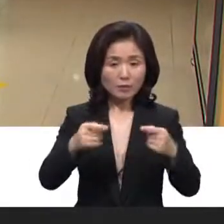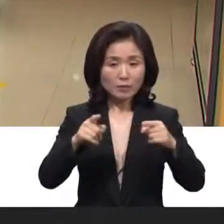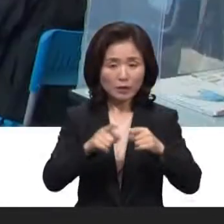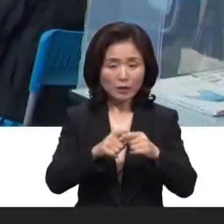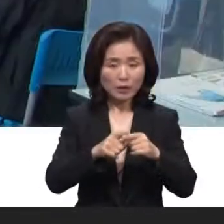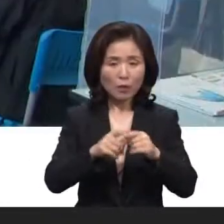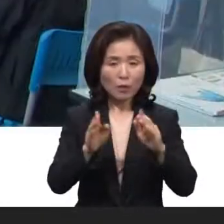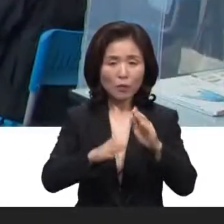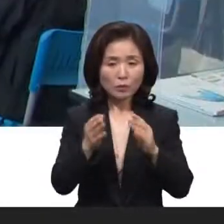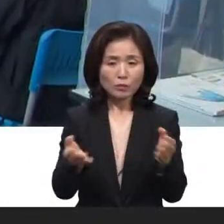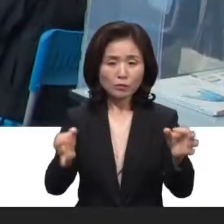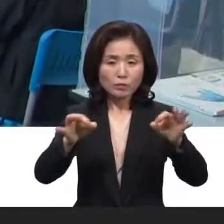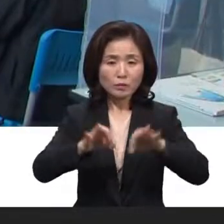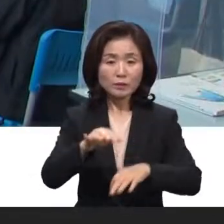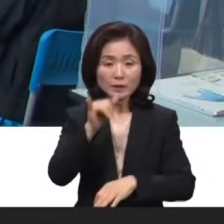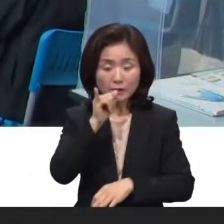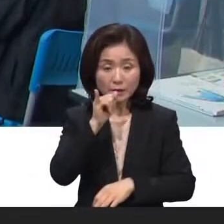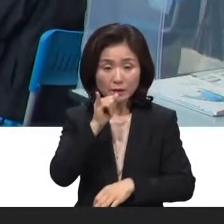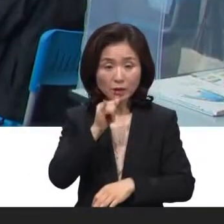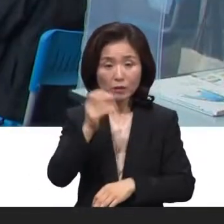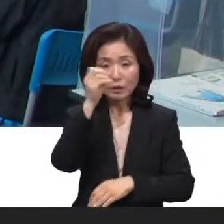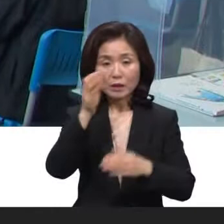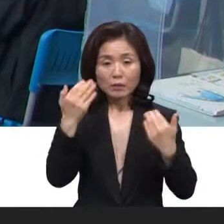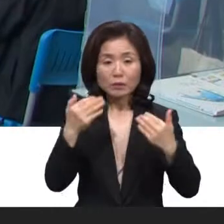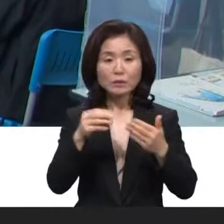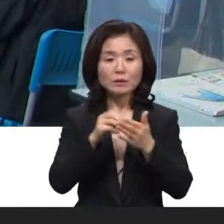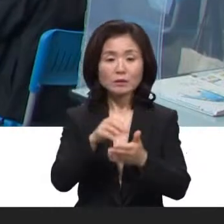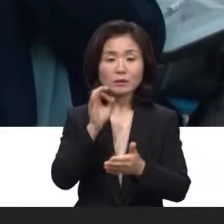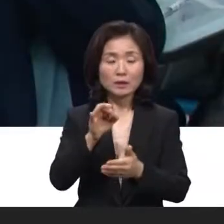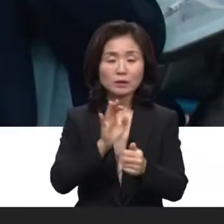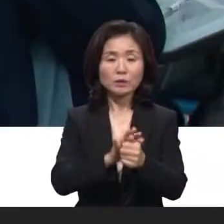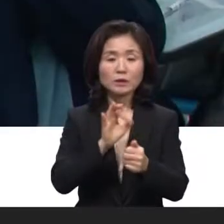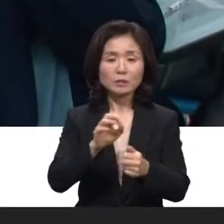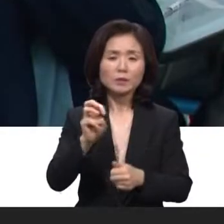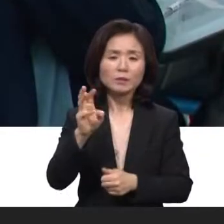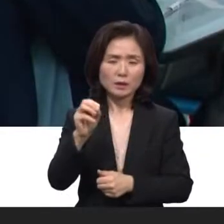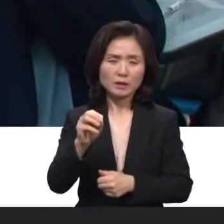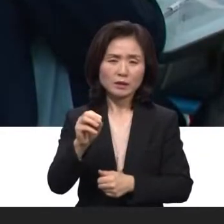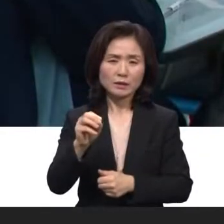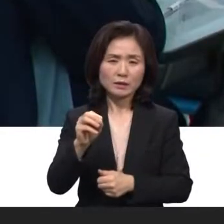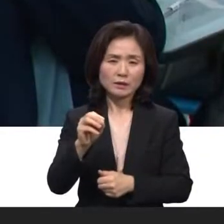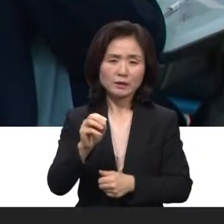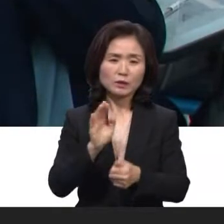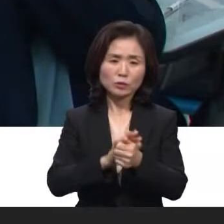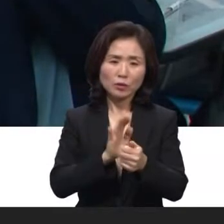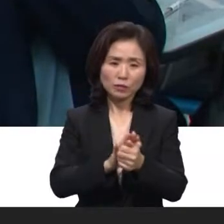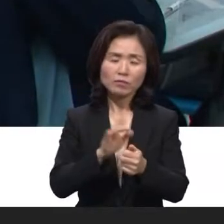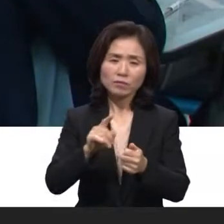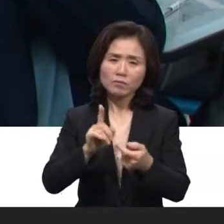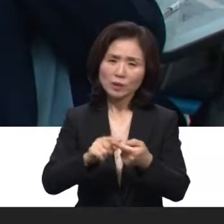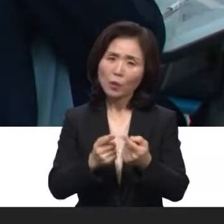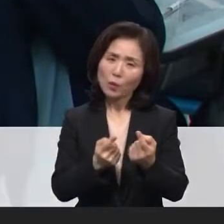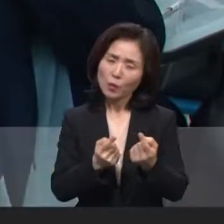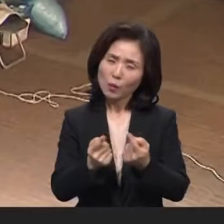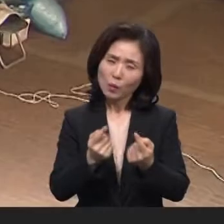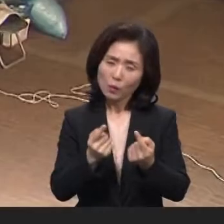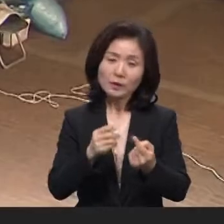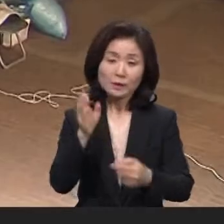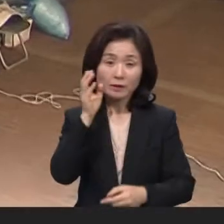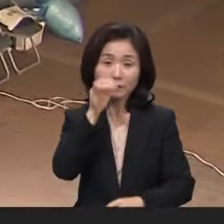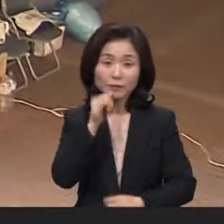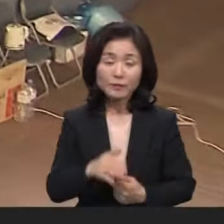대담하고 있는 뭐 고등학교 입학생 들을 30만원씩 지원하는 부분들도 총리 될 수도 있을 것 같고